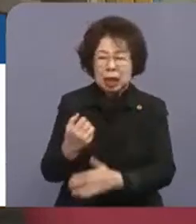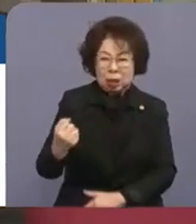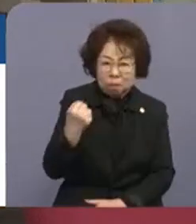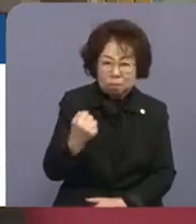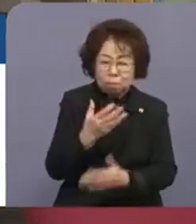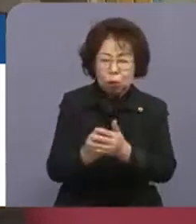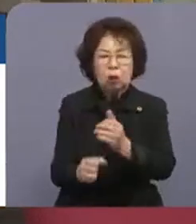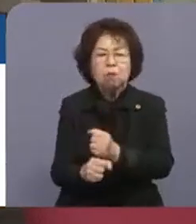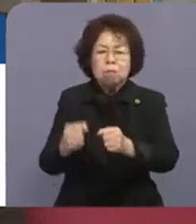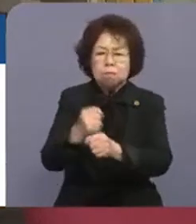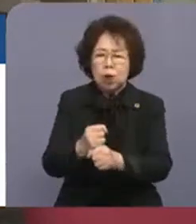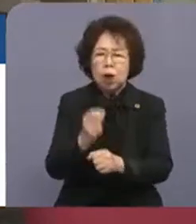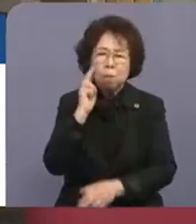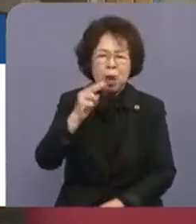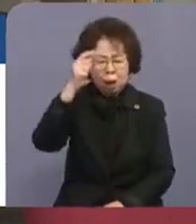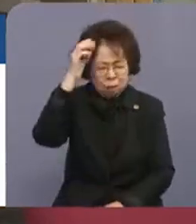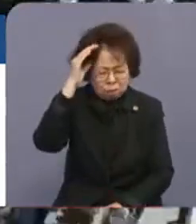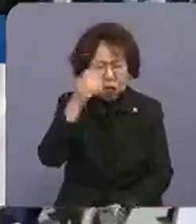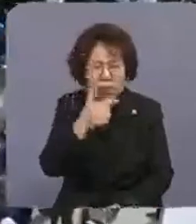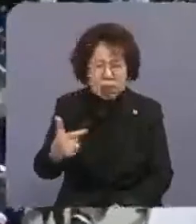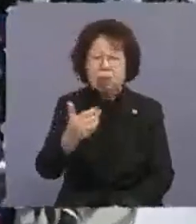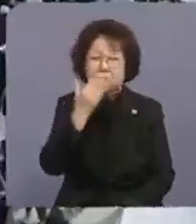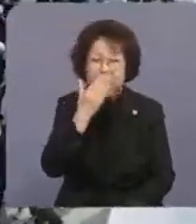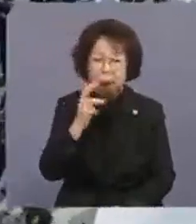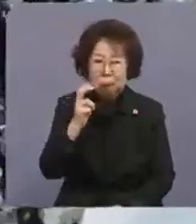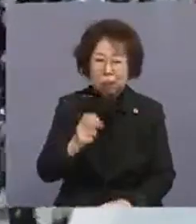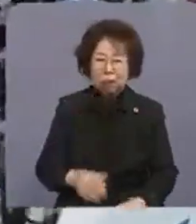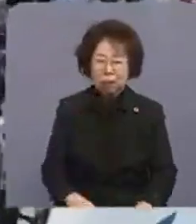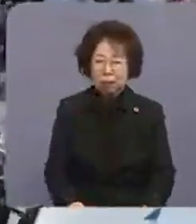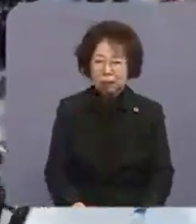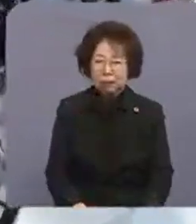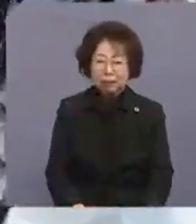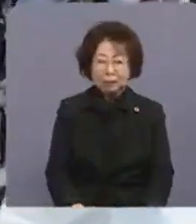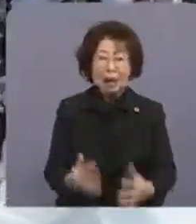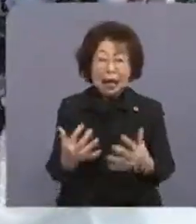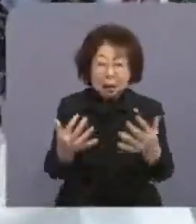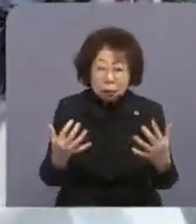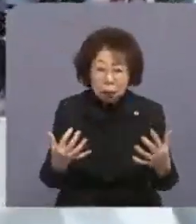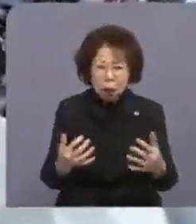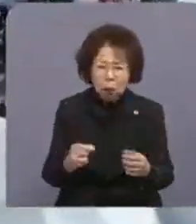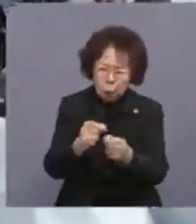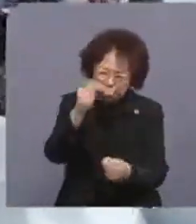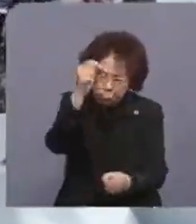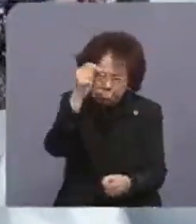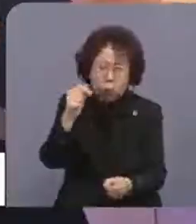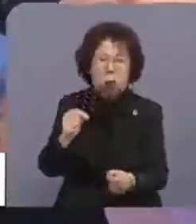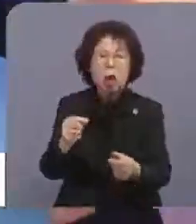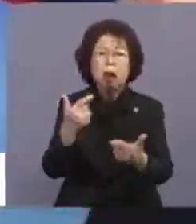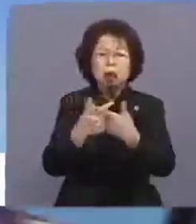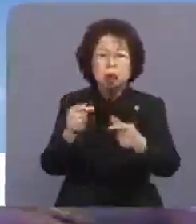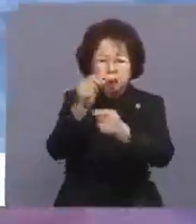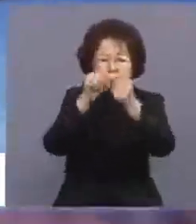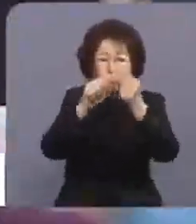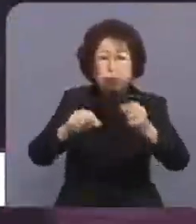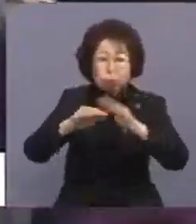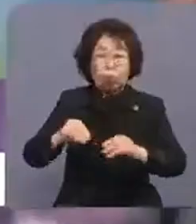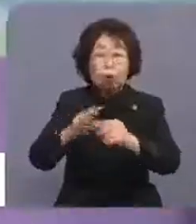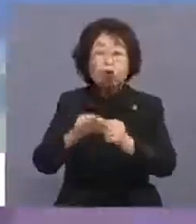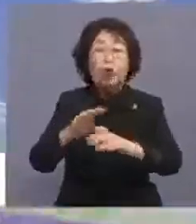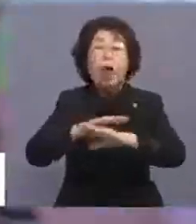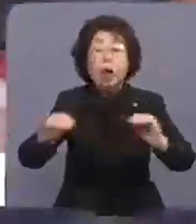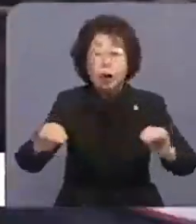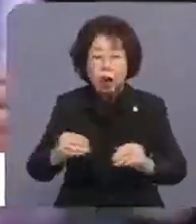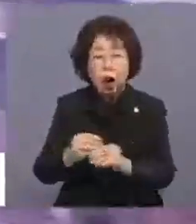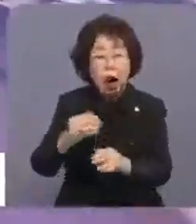재건 에 큰 어 기여를 하게 될거다 이렇게 엑스포는 수십년 끌어온 부산의 수건 과제를 해결하고